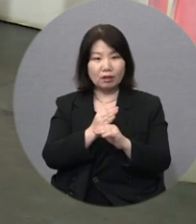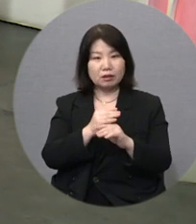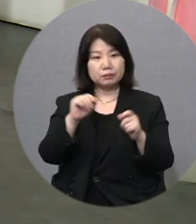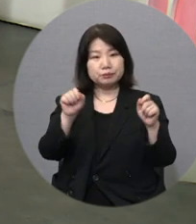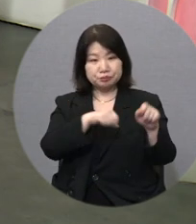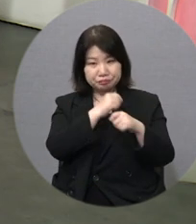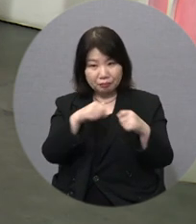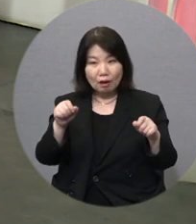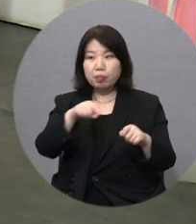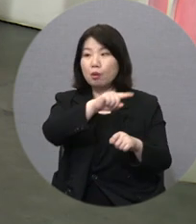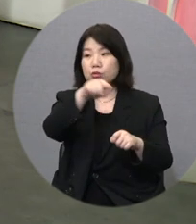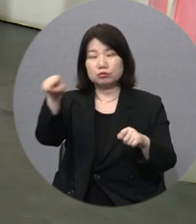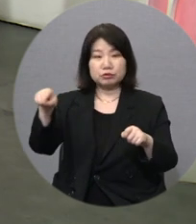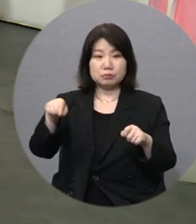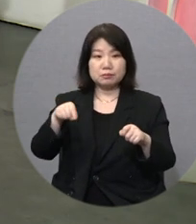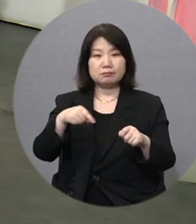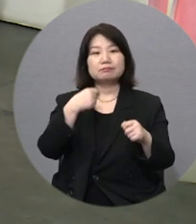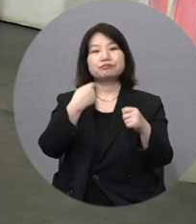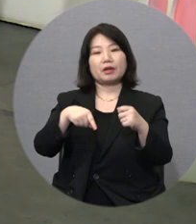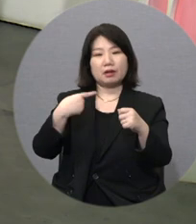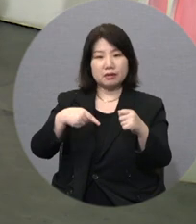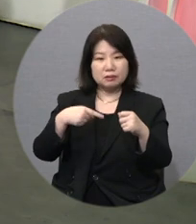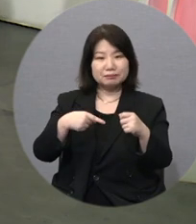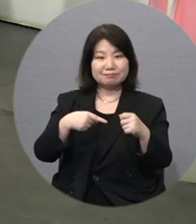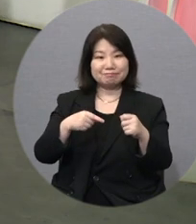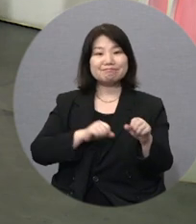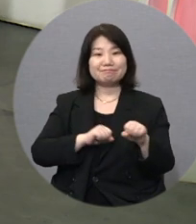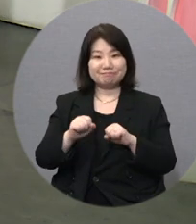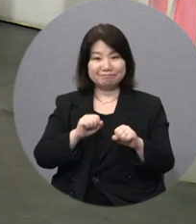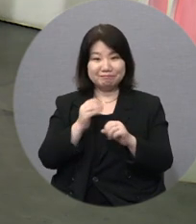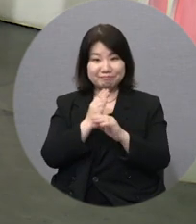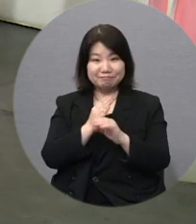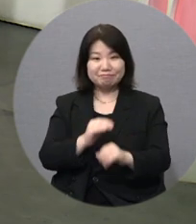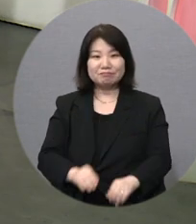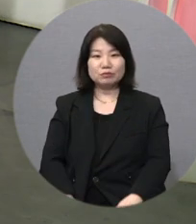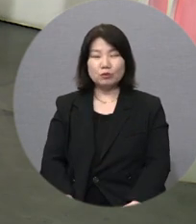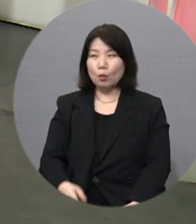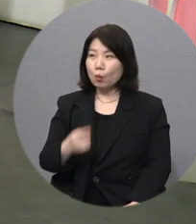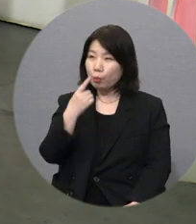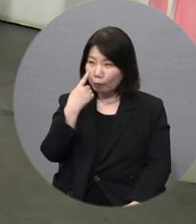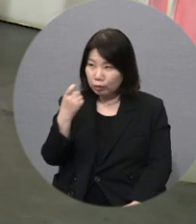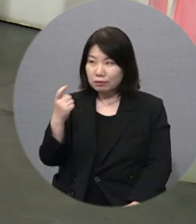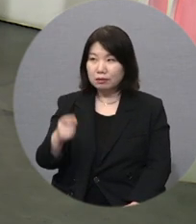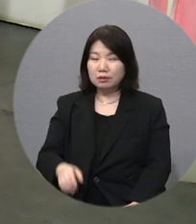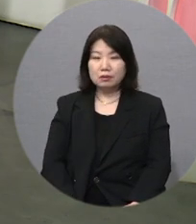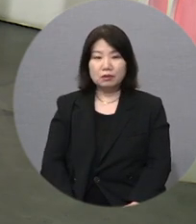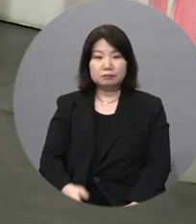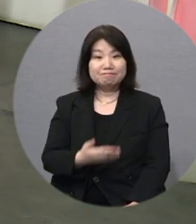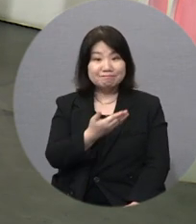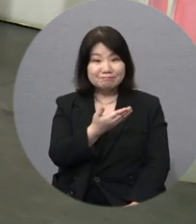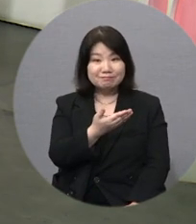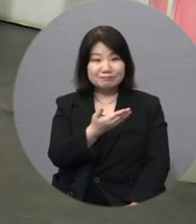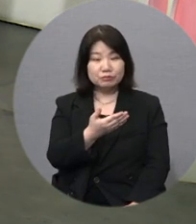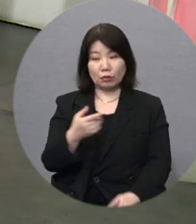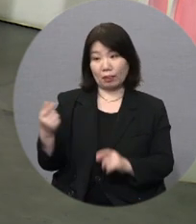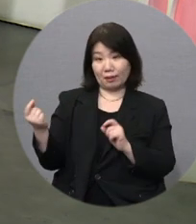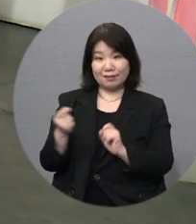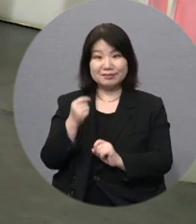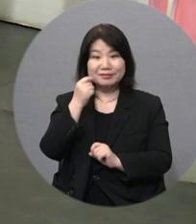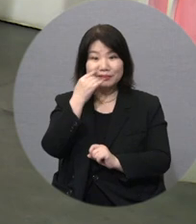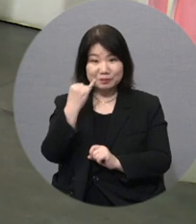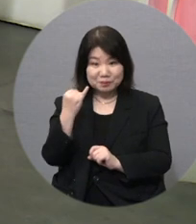스에서도 활동하고 있습니다 아이고 멋있어요 그러면 유령님 지금 옆에